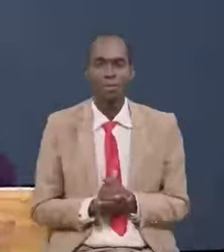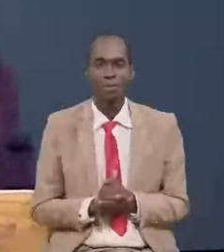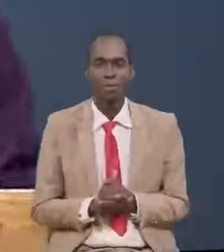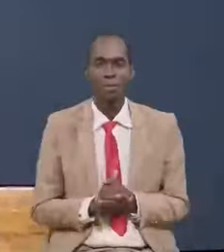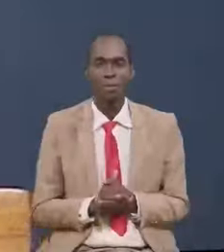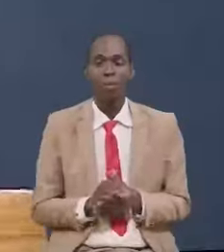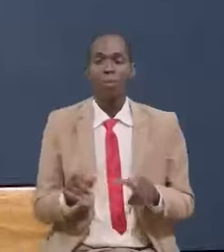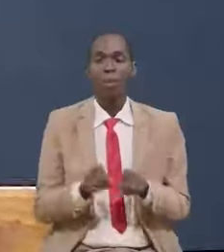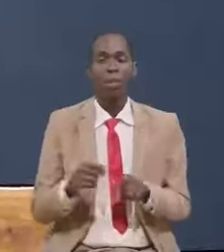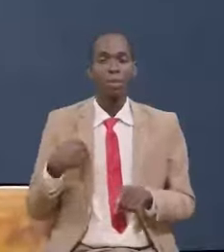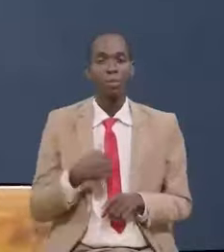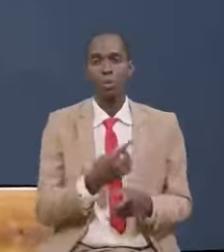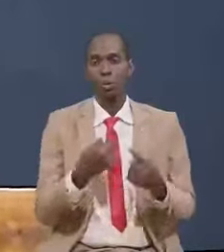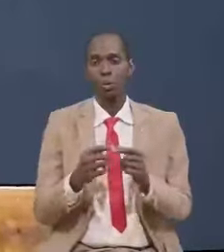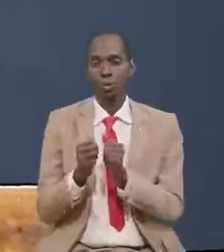Quand nous nous rassemblons,